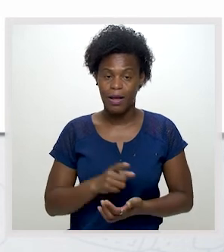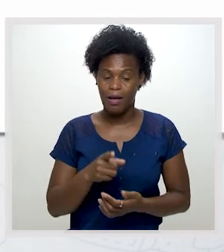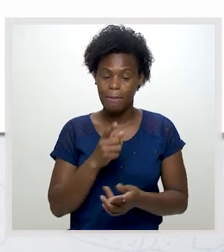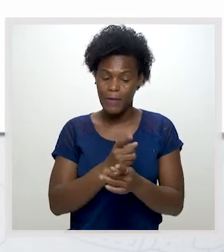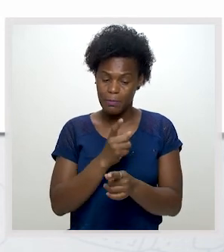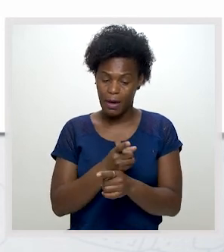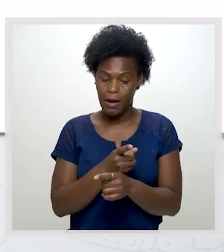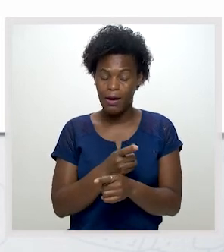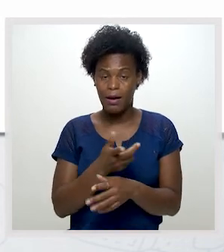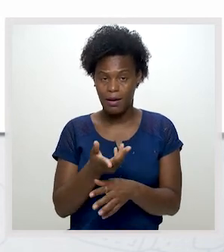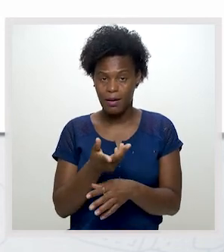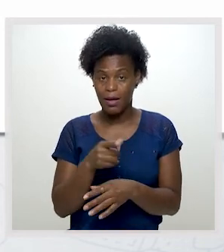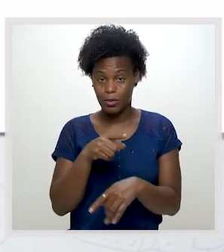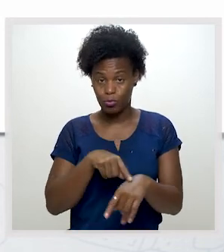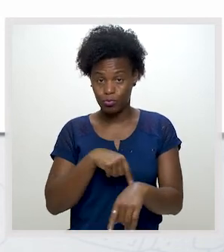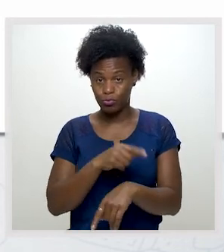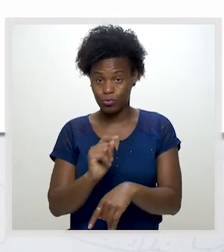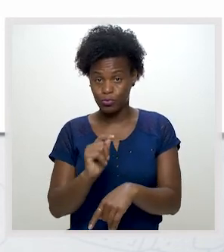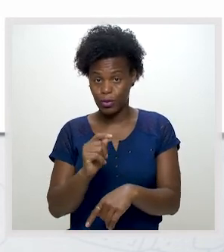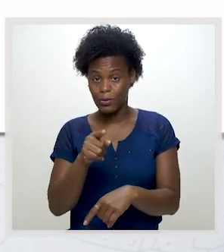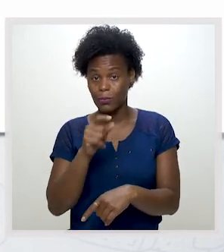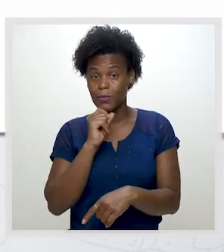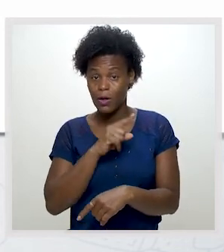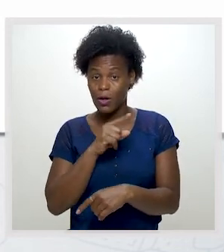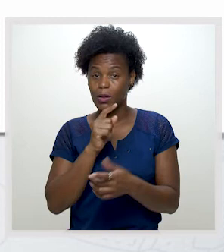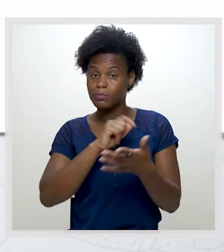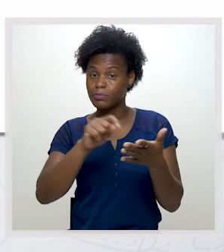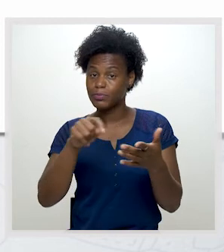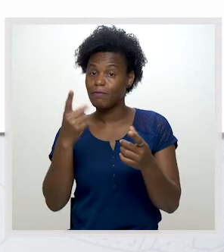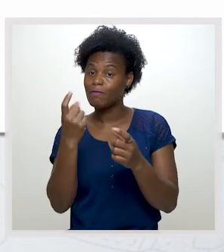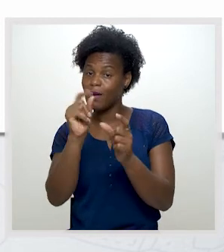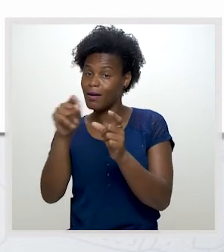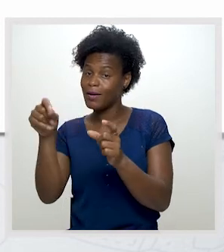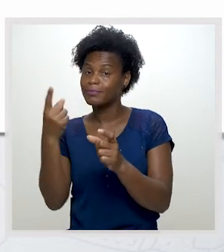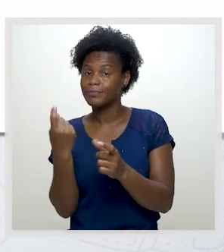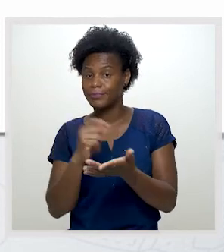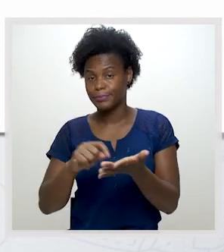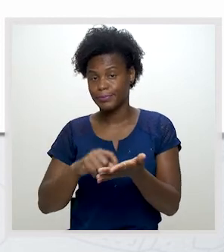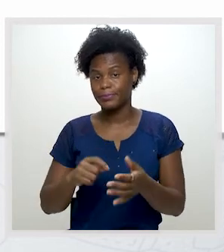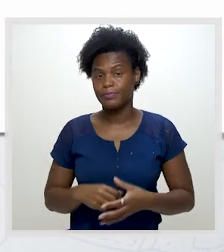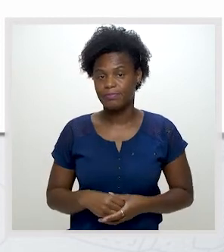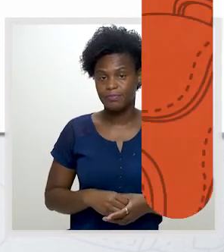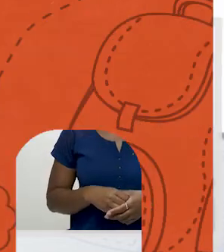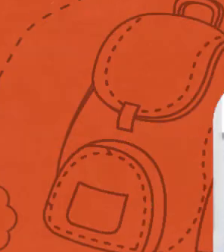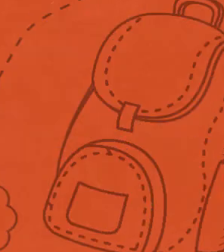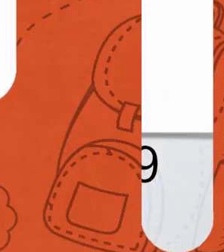Alors, c'est le même procédé. Je te laisse encore quelques minutes pour que tu puisses compléter cet exercice.